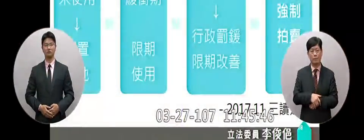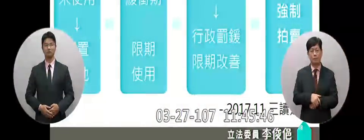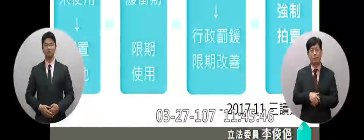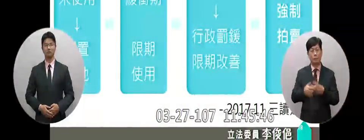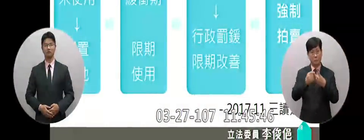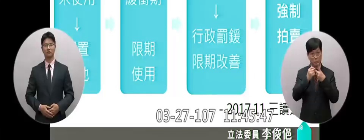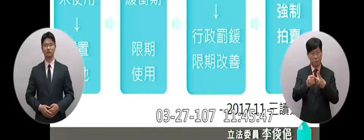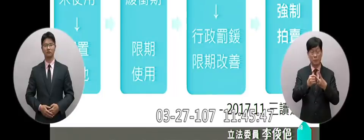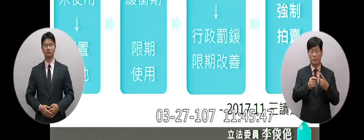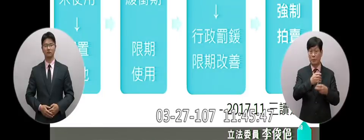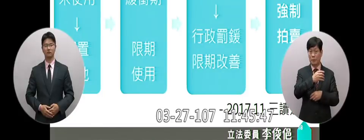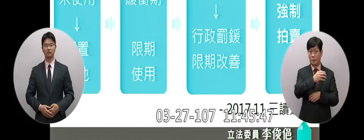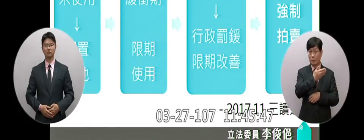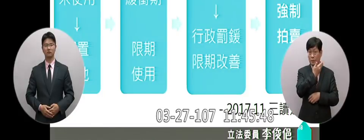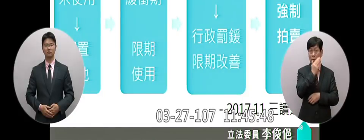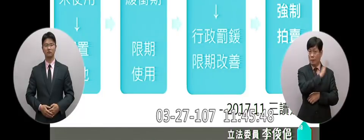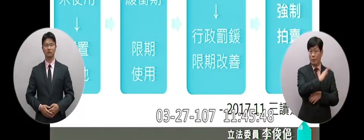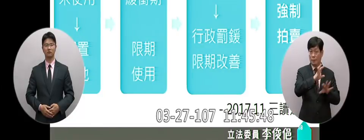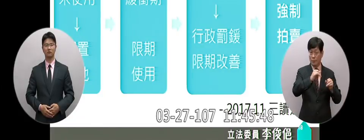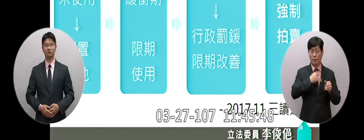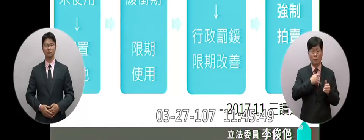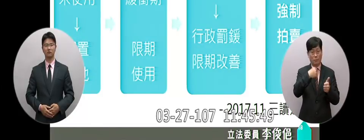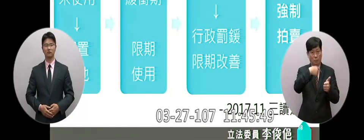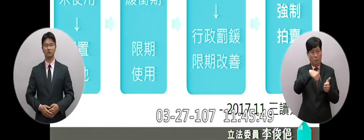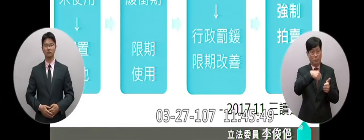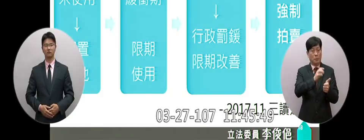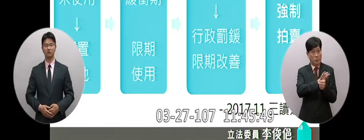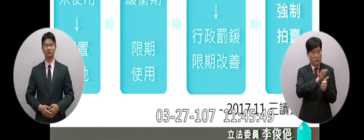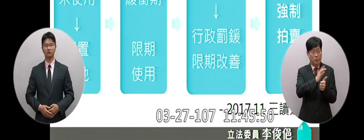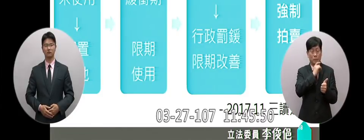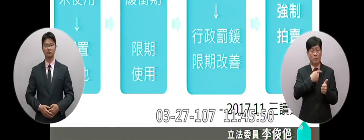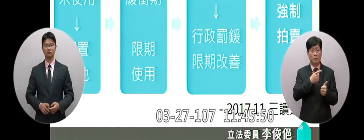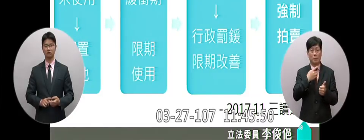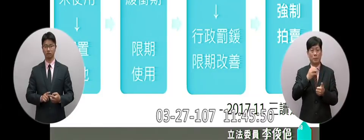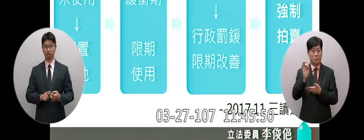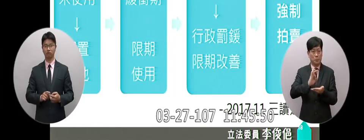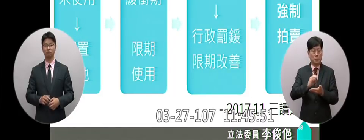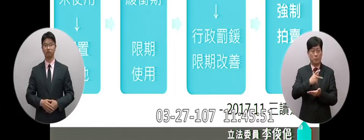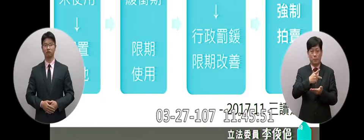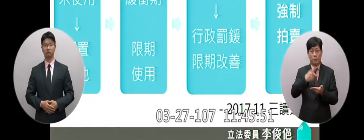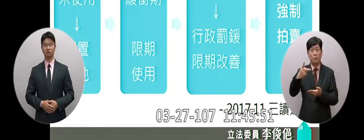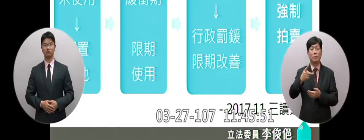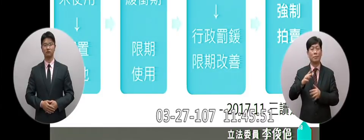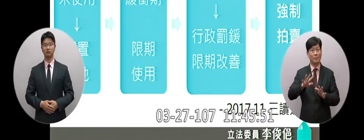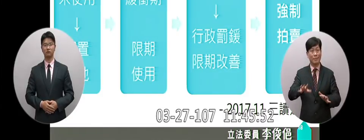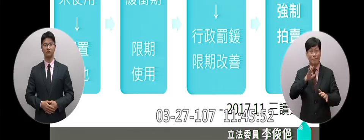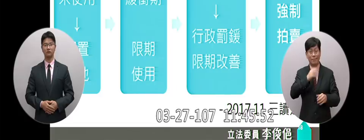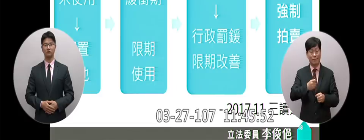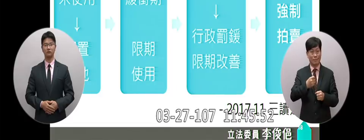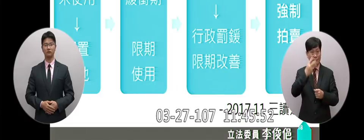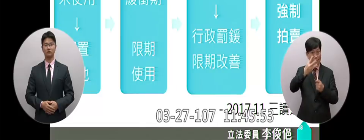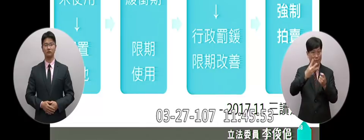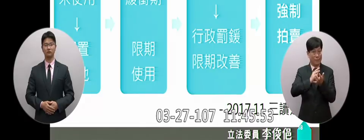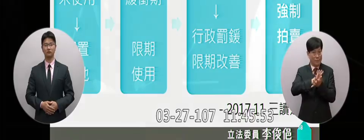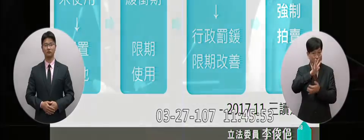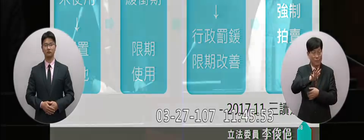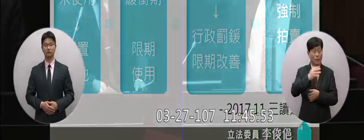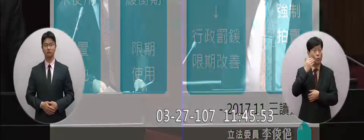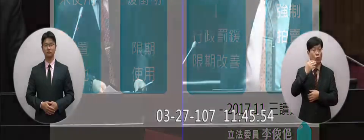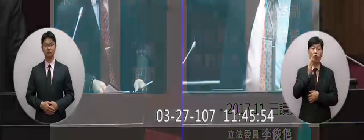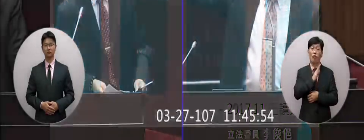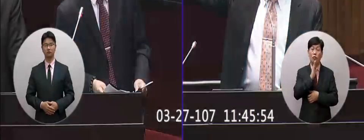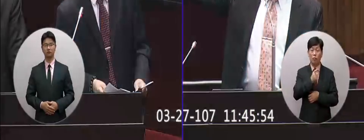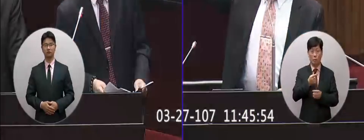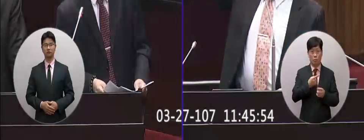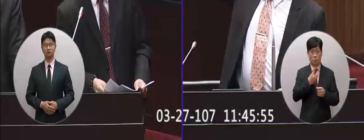第二个是民间土地的这个辅导，它的释出了哈， 对， 因为根据现在产业创新条例的规定，三年以后三年没有用